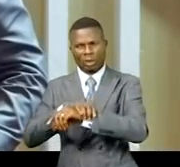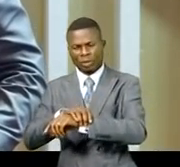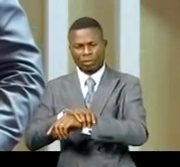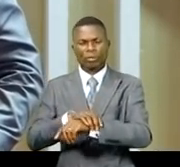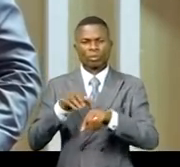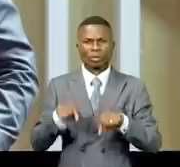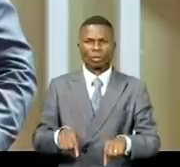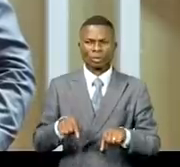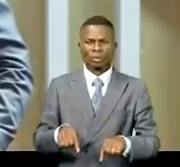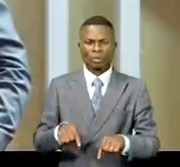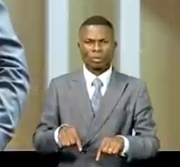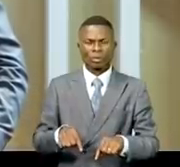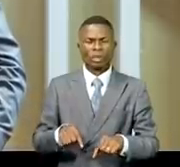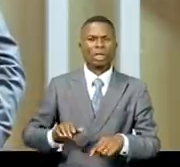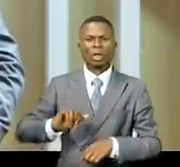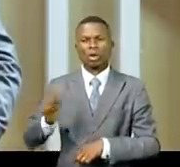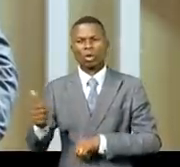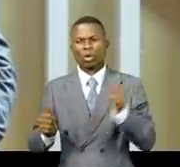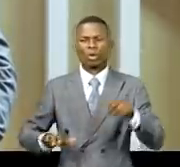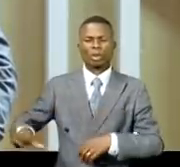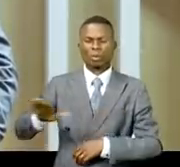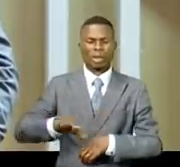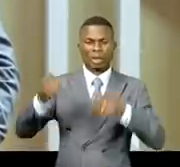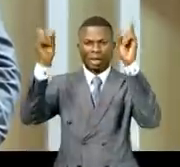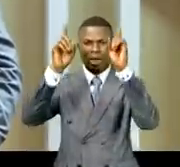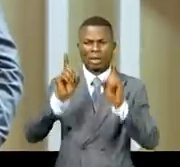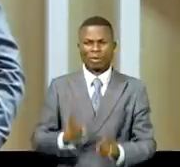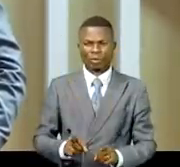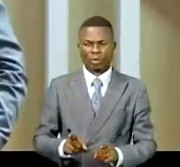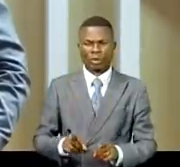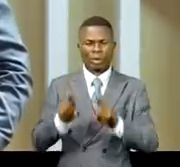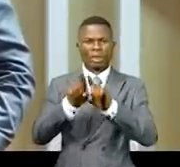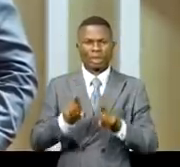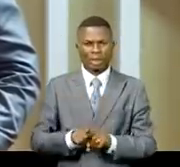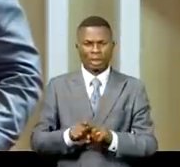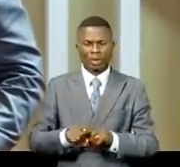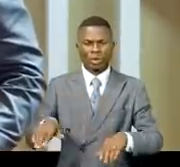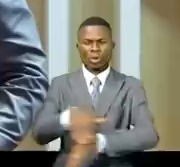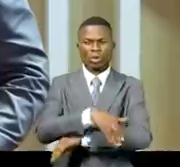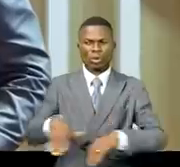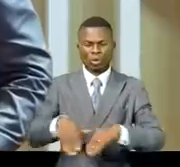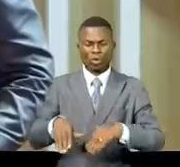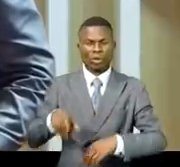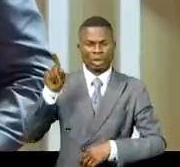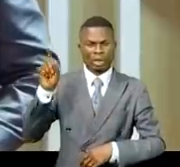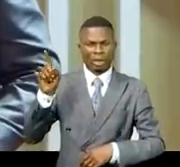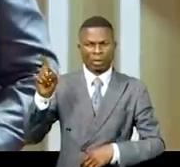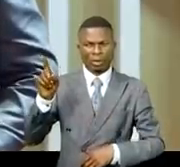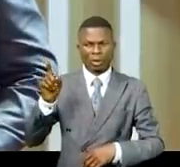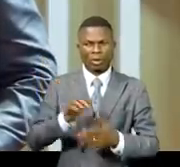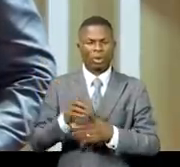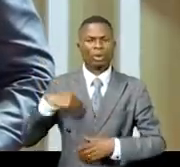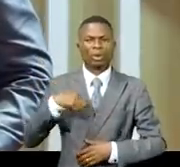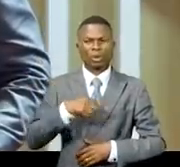récemment dans quelques pays d'Afrique australe et au poste frontalier de Kasumbalesa, dont nous